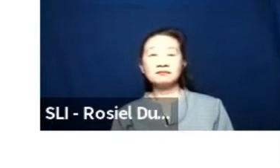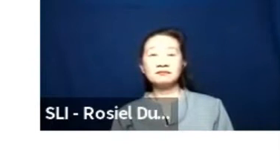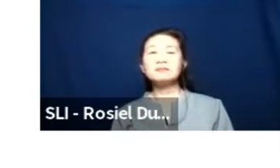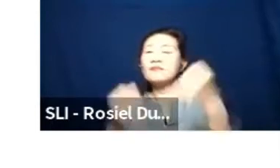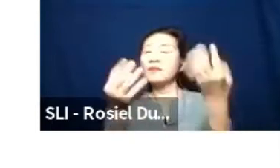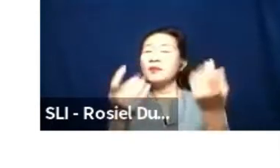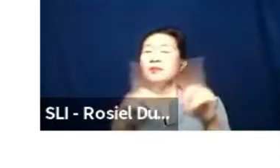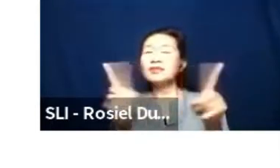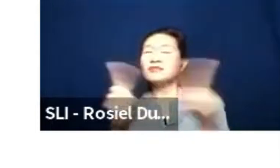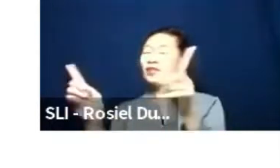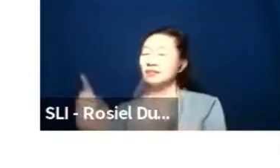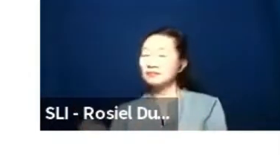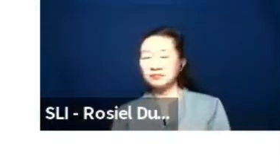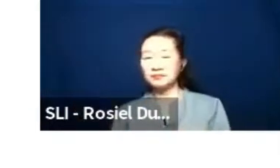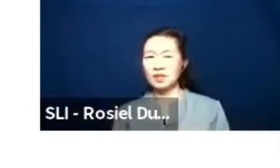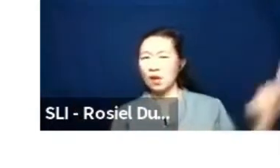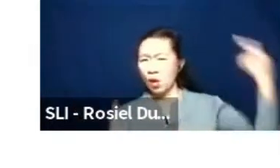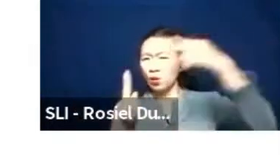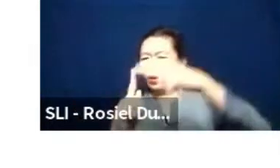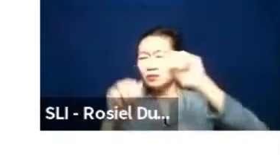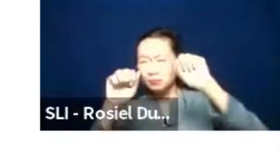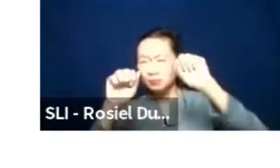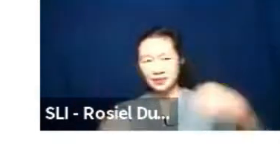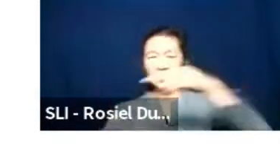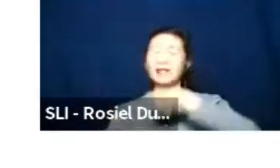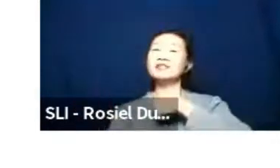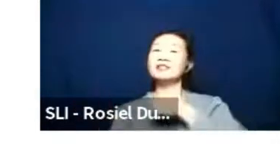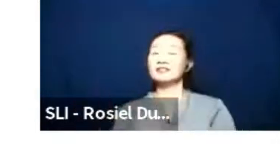madaming iba't ibang goals na pwede nating